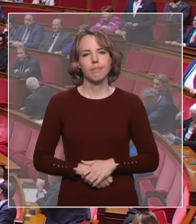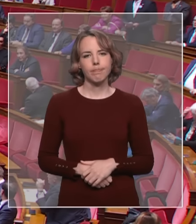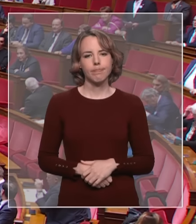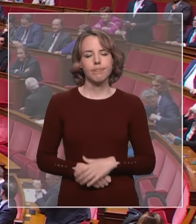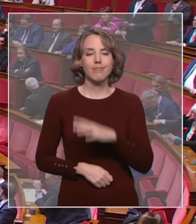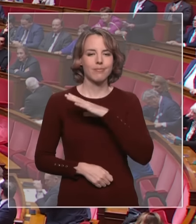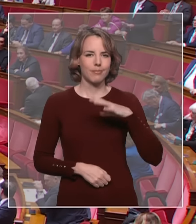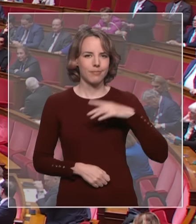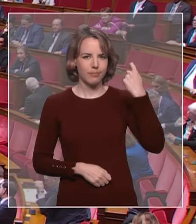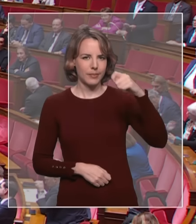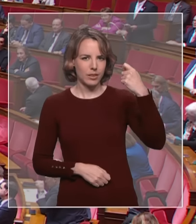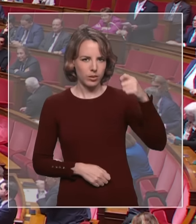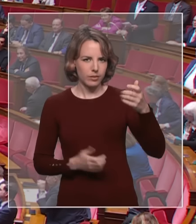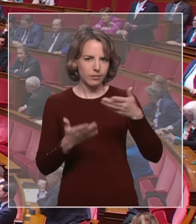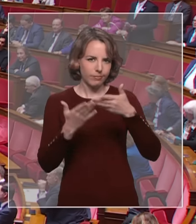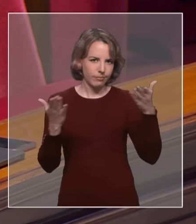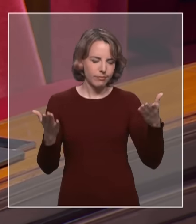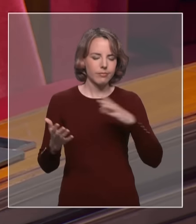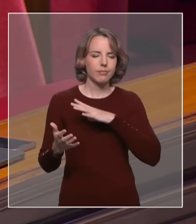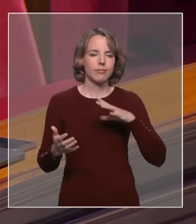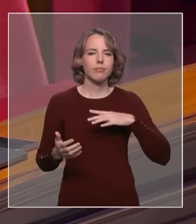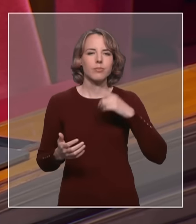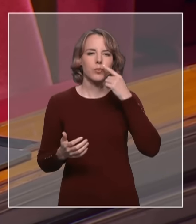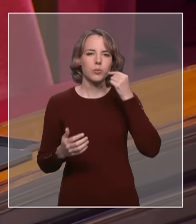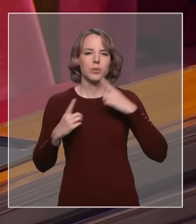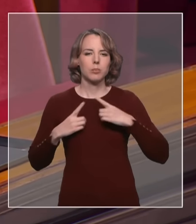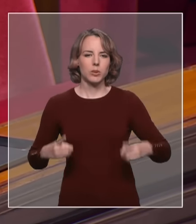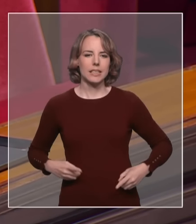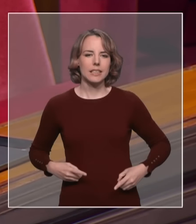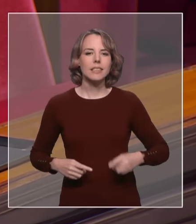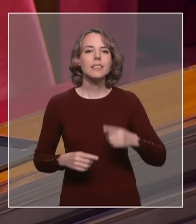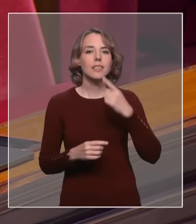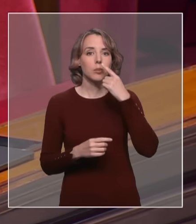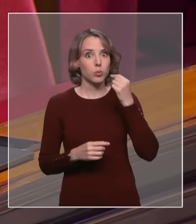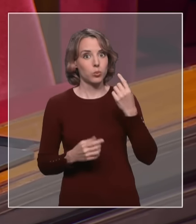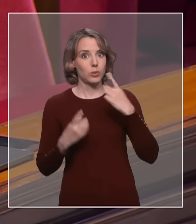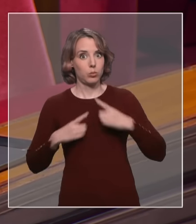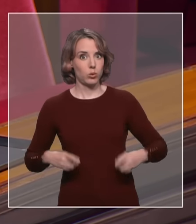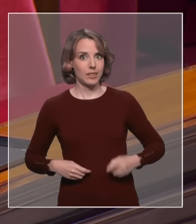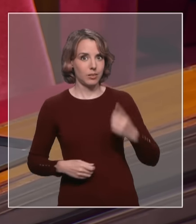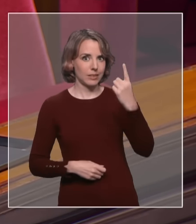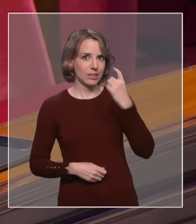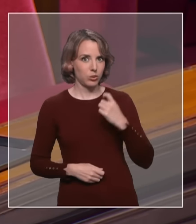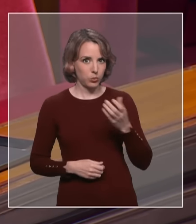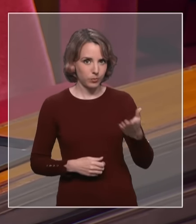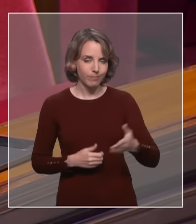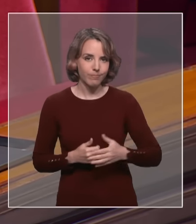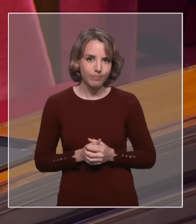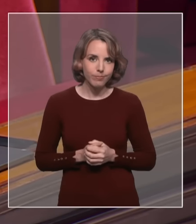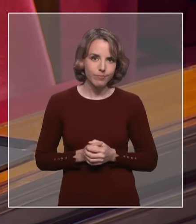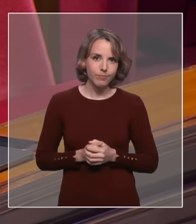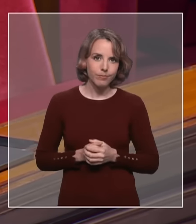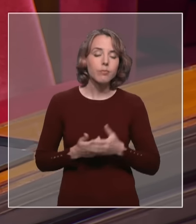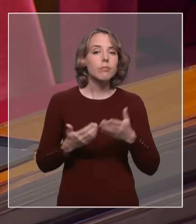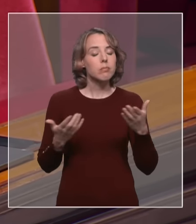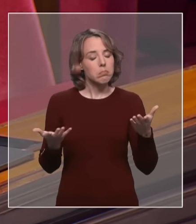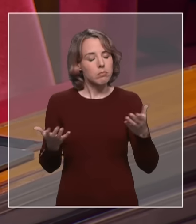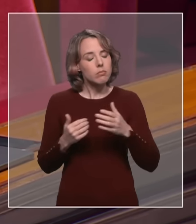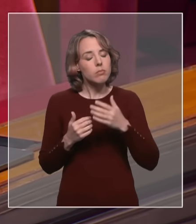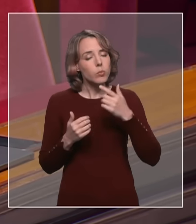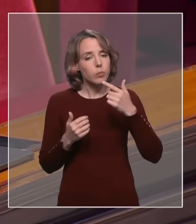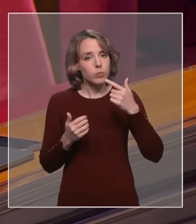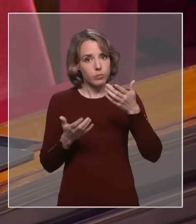Madame la présidente, mesdames et messieurs les députés, monsieur le député Boulou, vous avez parlé dans des termes que je peux partager d'un